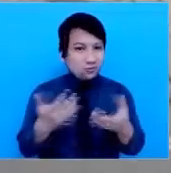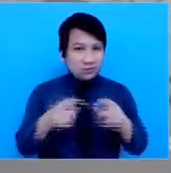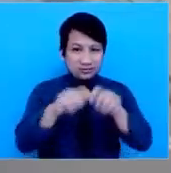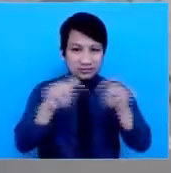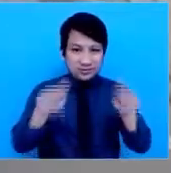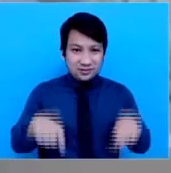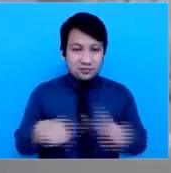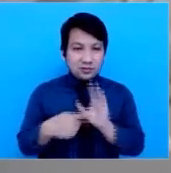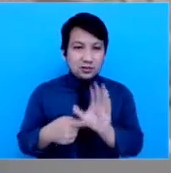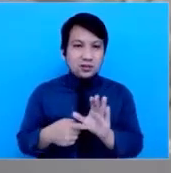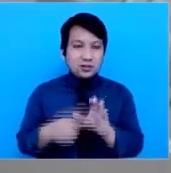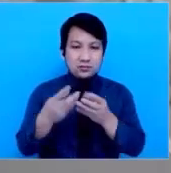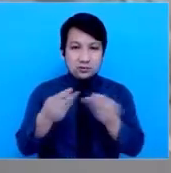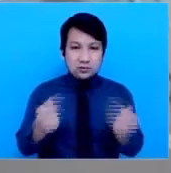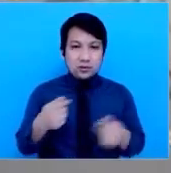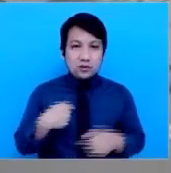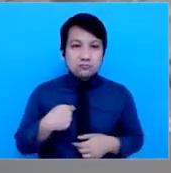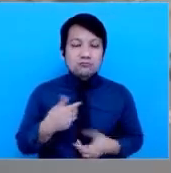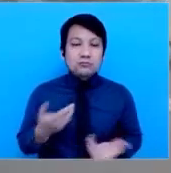ang solusyon nila,